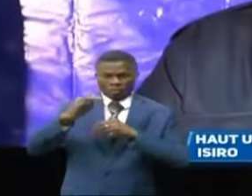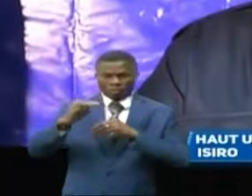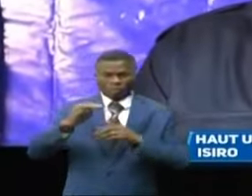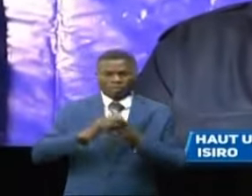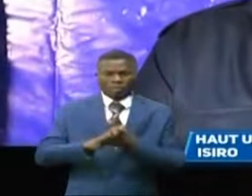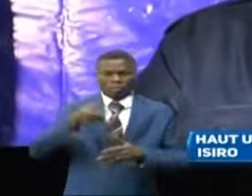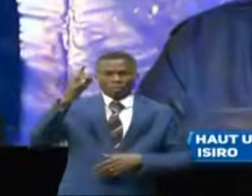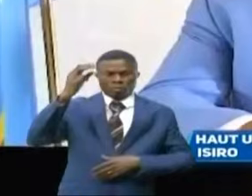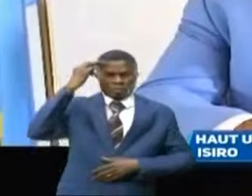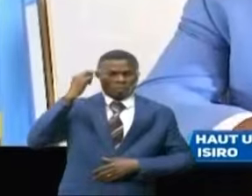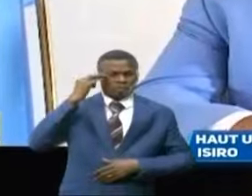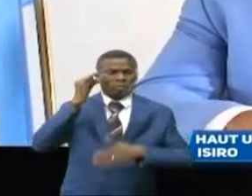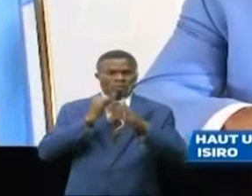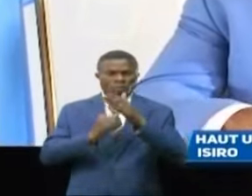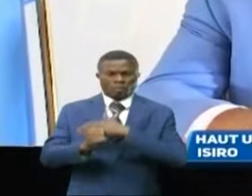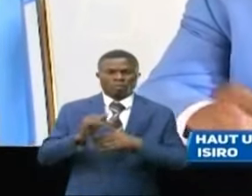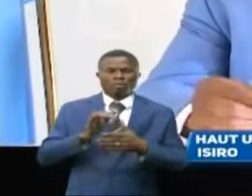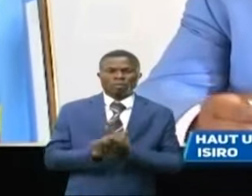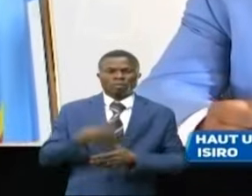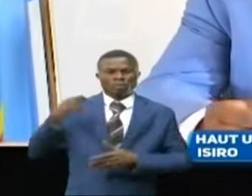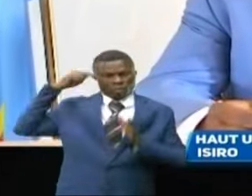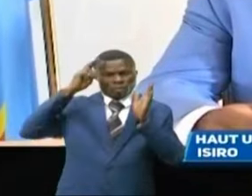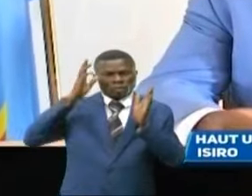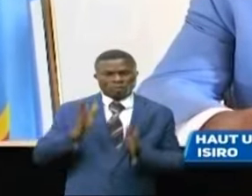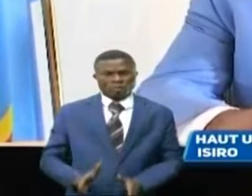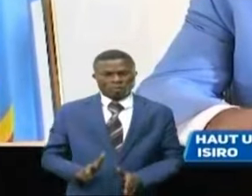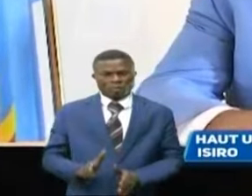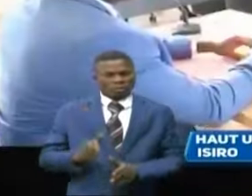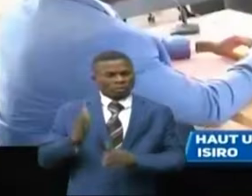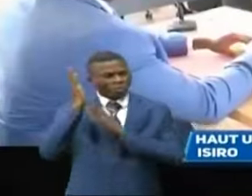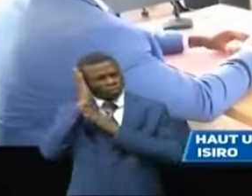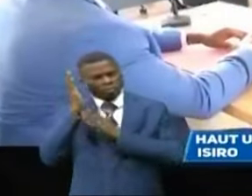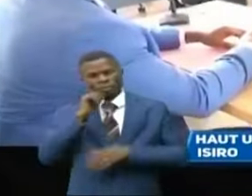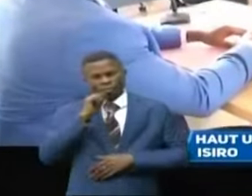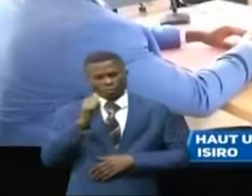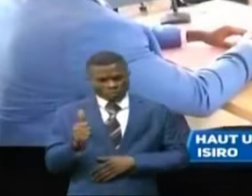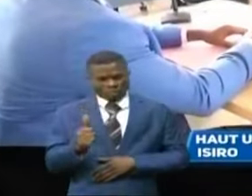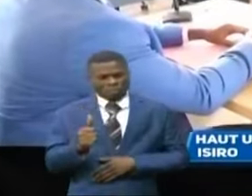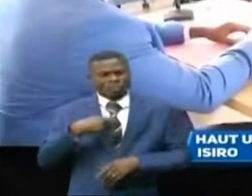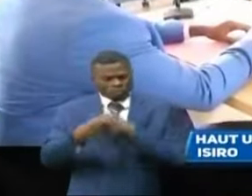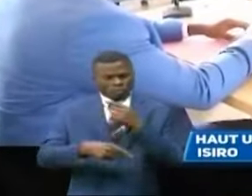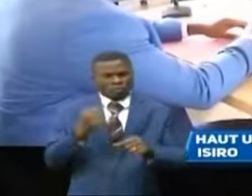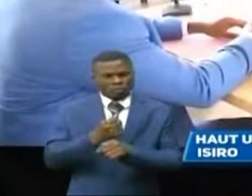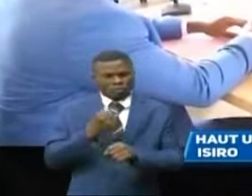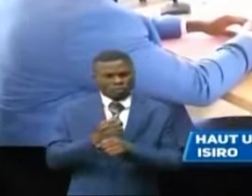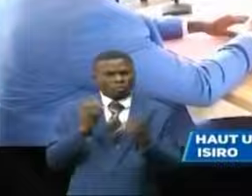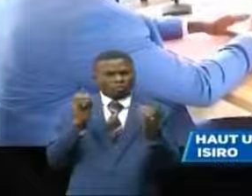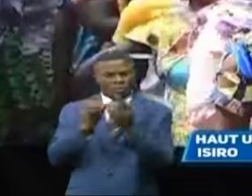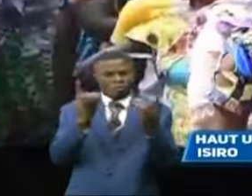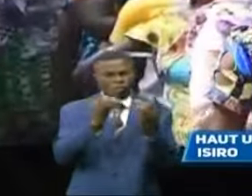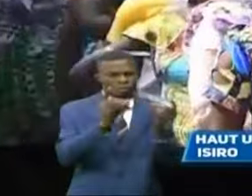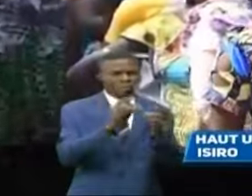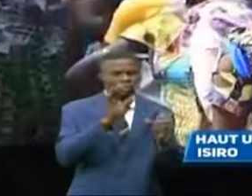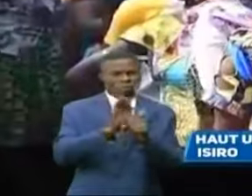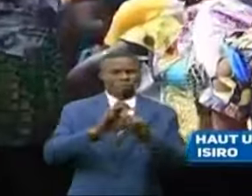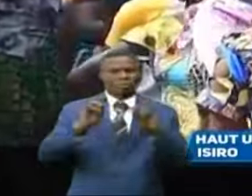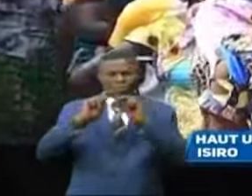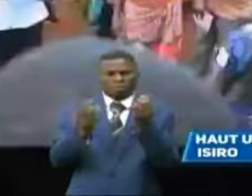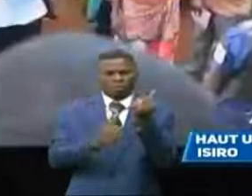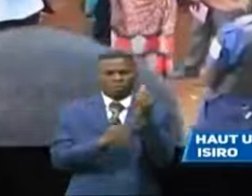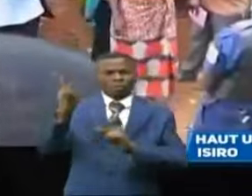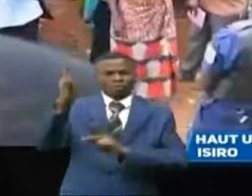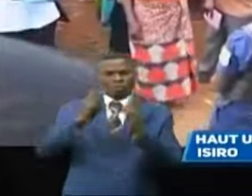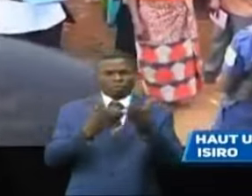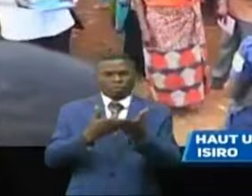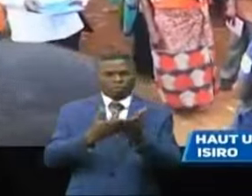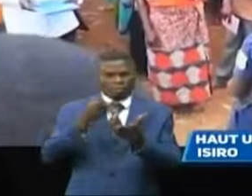congolais de l'intérieur, Christophe Bassianlanga ne dort pas sur ses lauriers. Au-delà de rencontres avec les différentes couches de la population